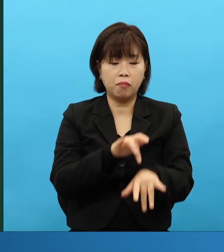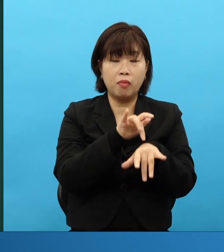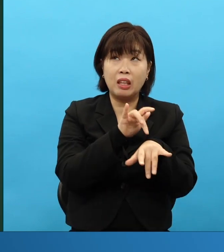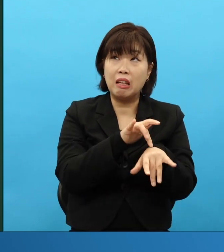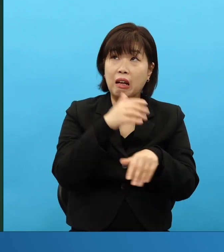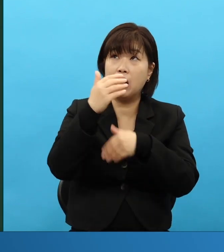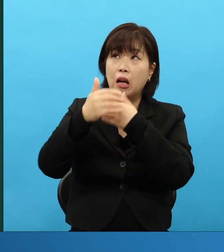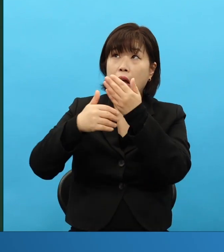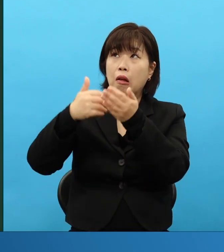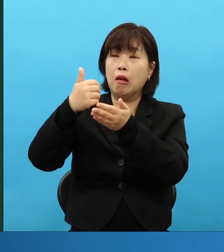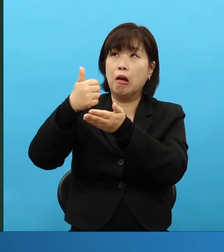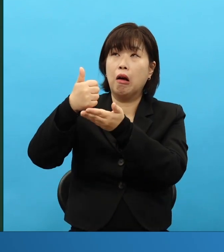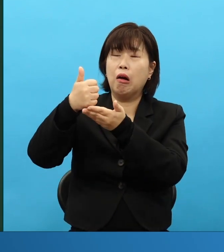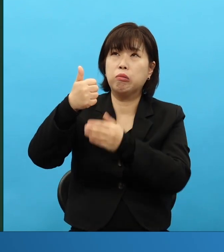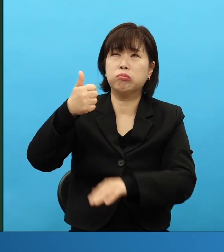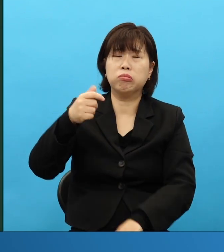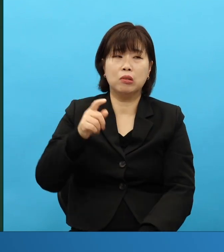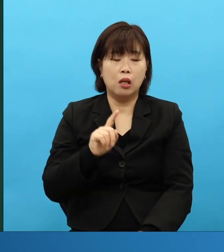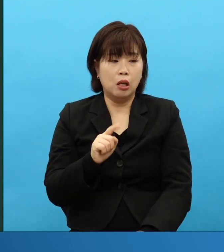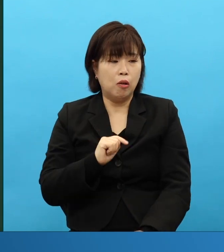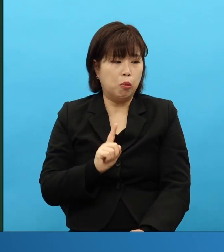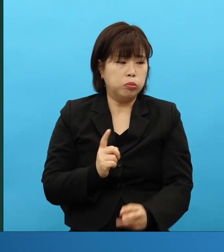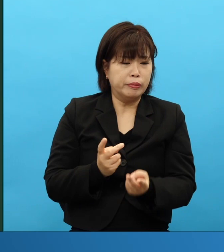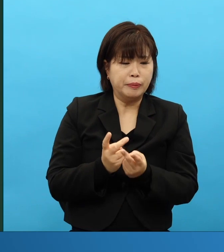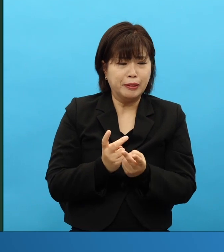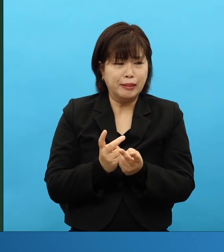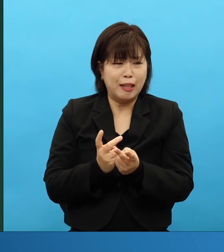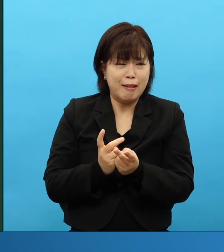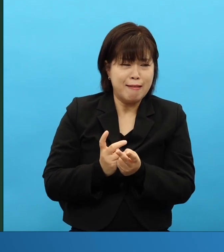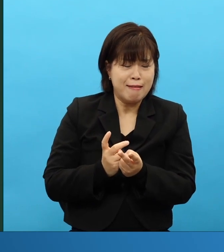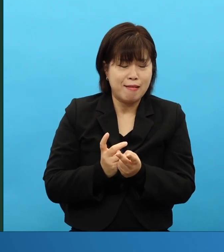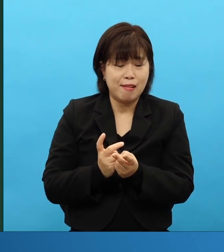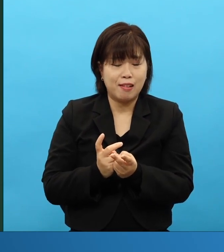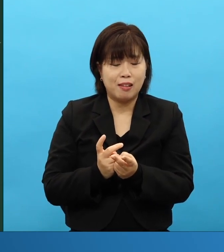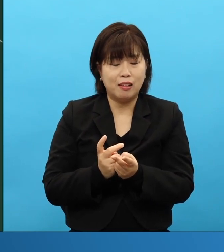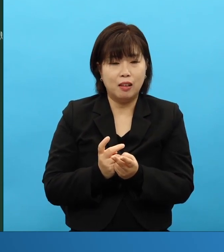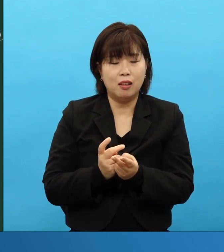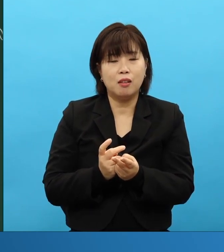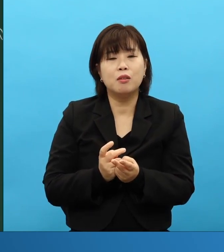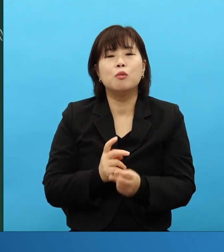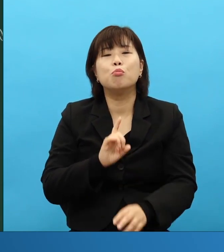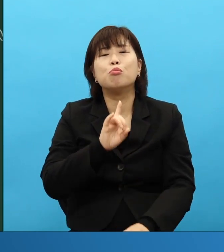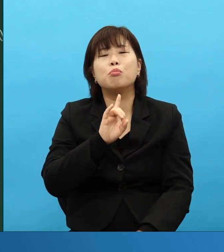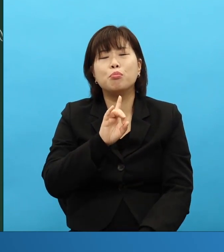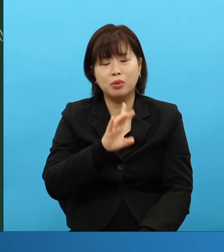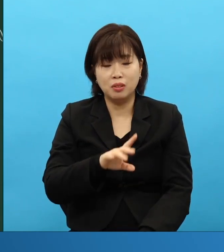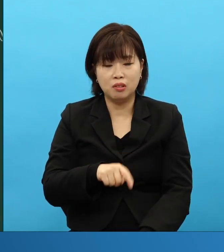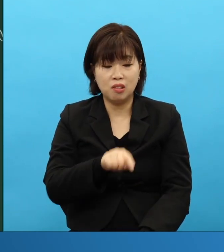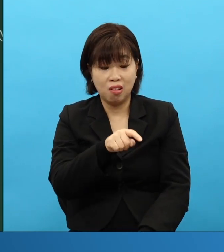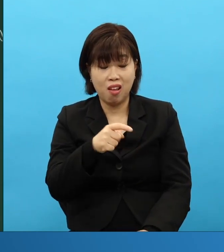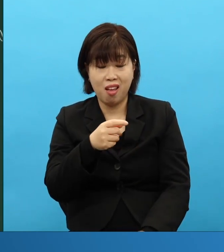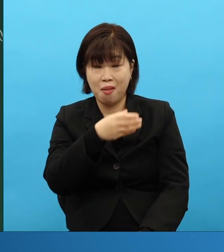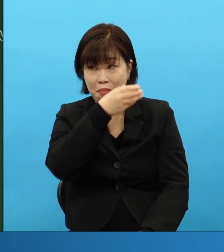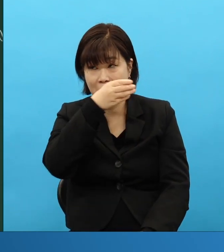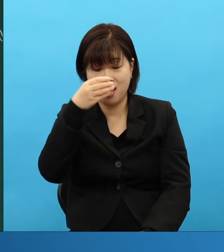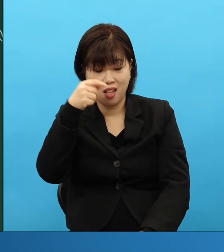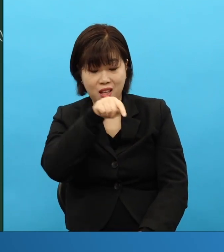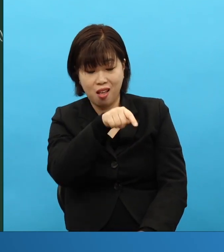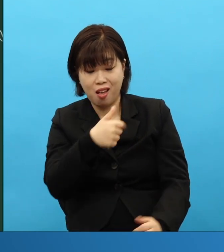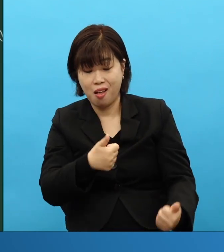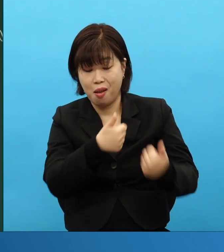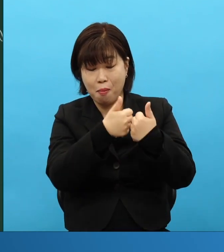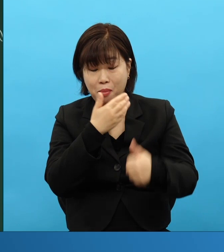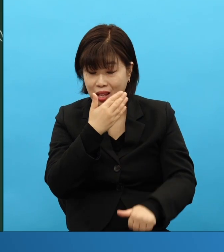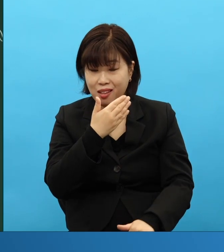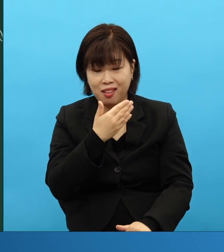no other choice, they're going to put in a last ditch effort. 그 상태예요. It's that state. 그리고 여리고 돌 때